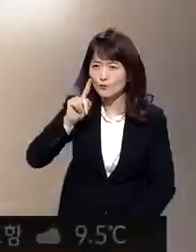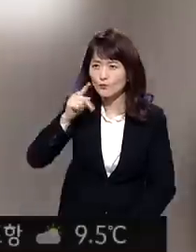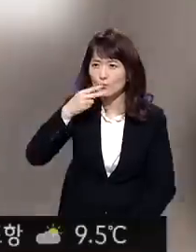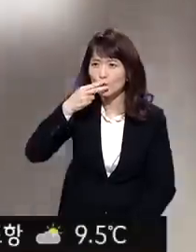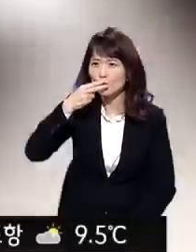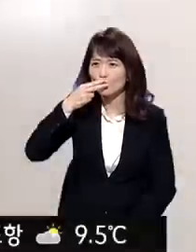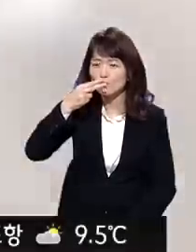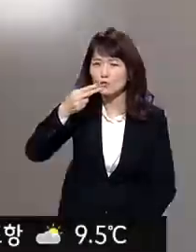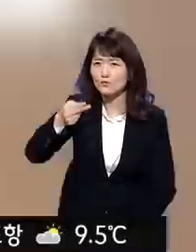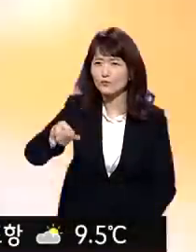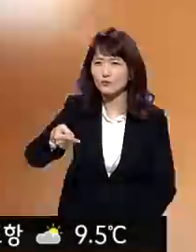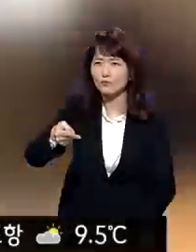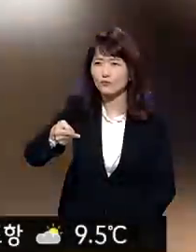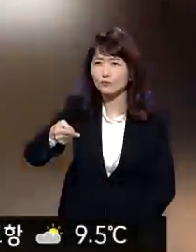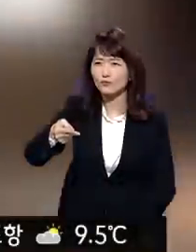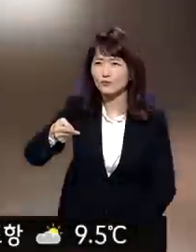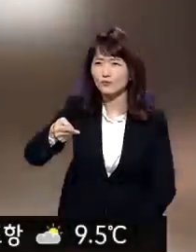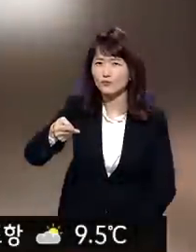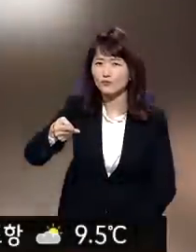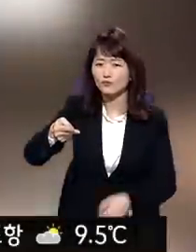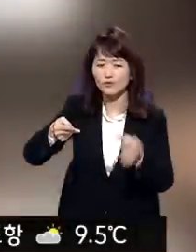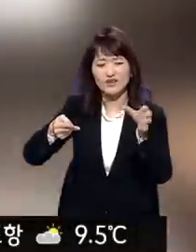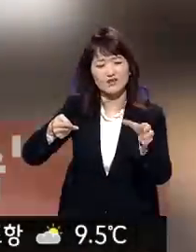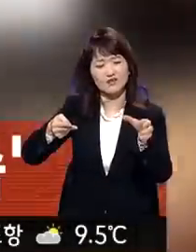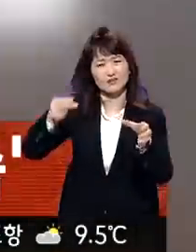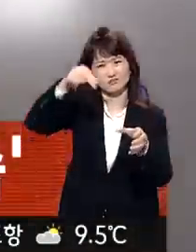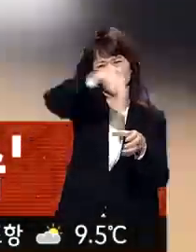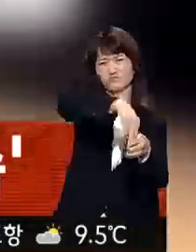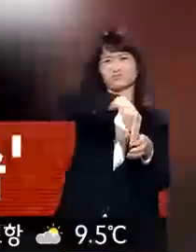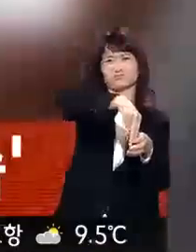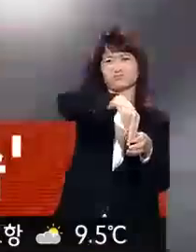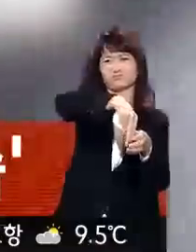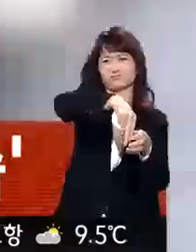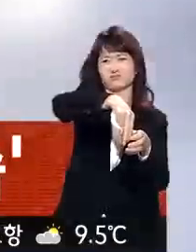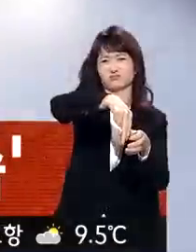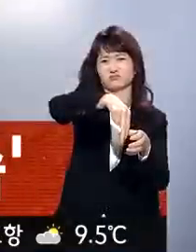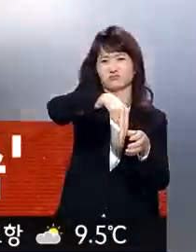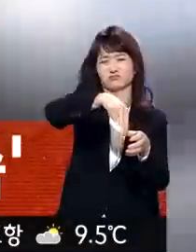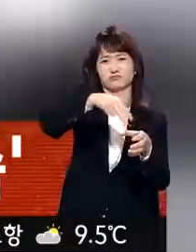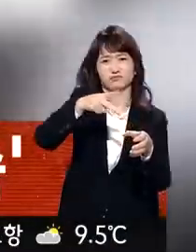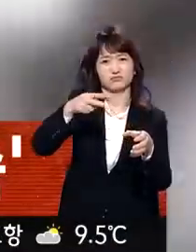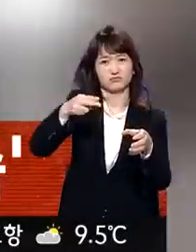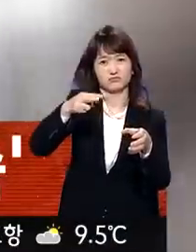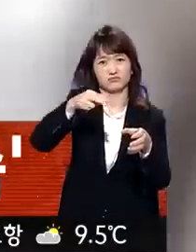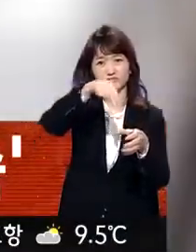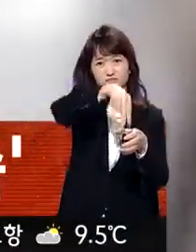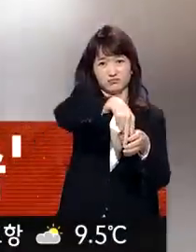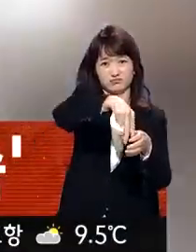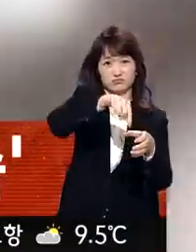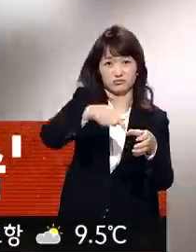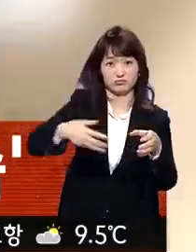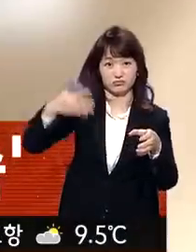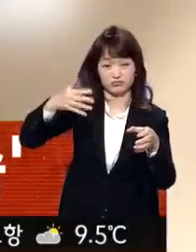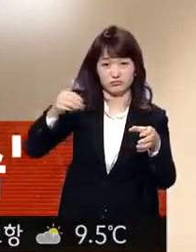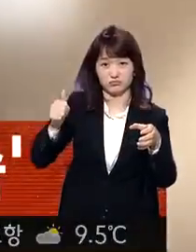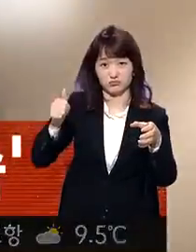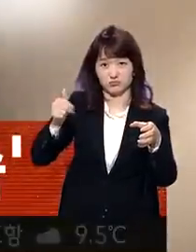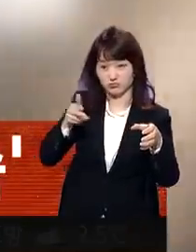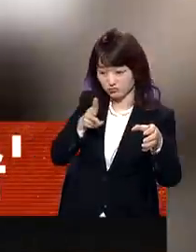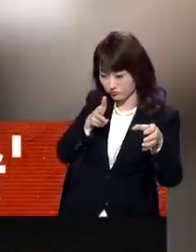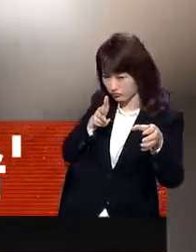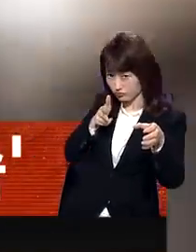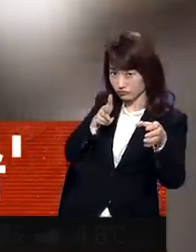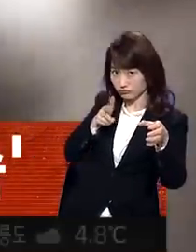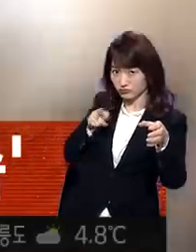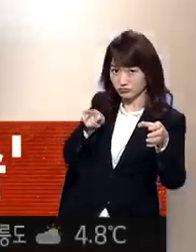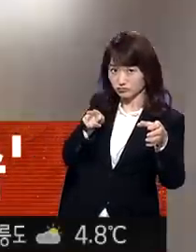이걸 다시 젓가락통에 넣습니다. 이거 젓가락 테러인가요? 영상 속 남성과 찍고 있는 남성